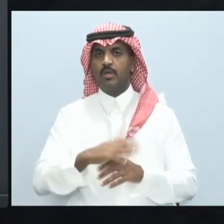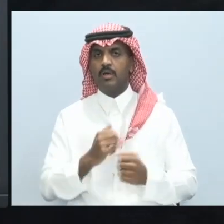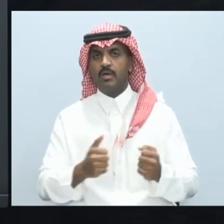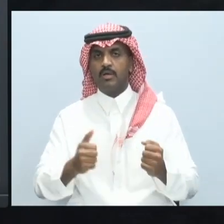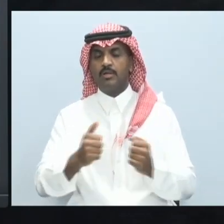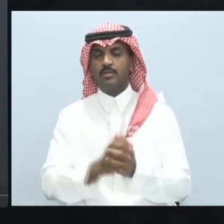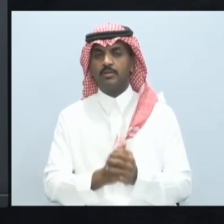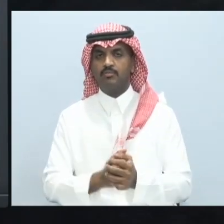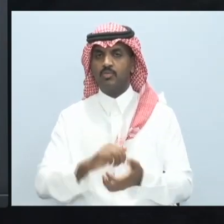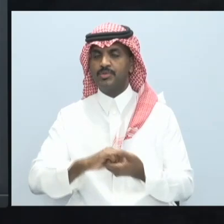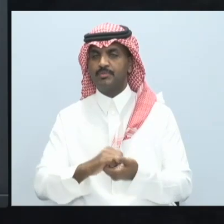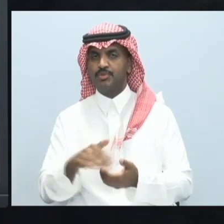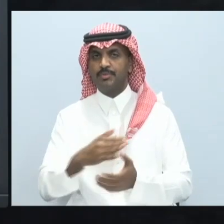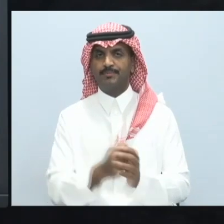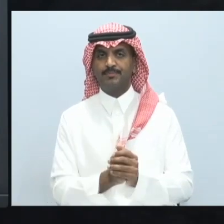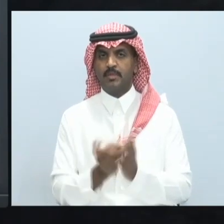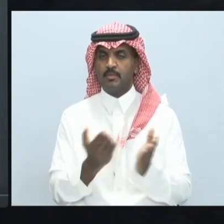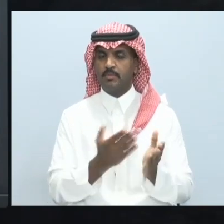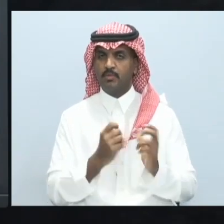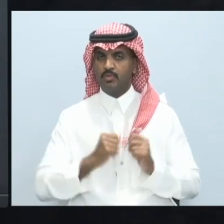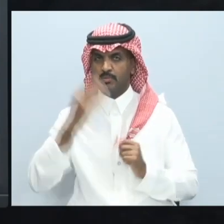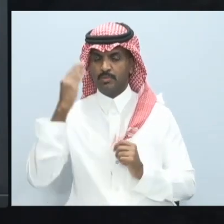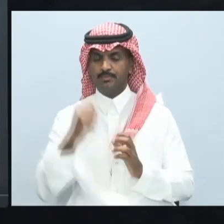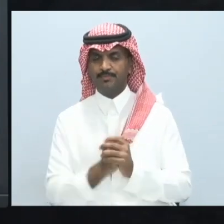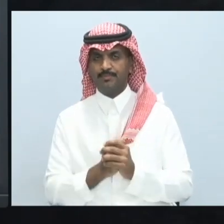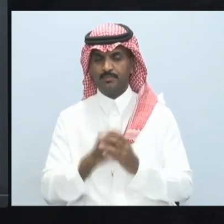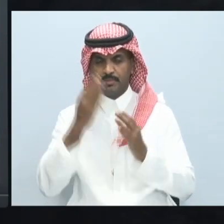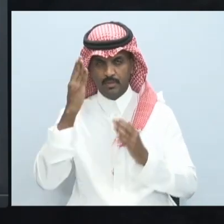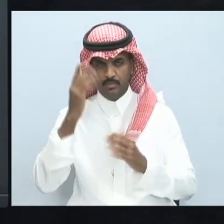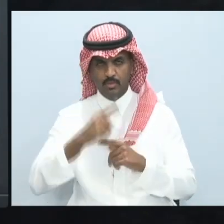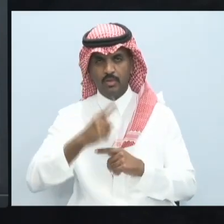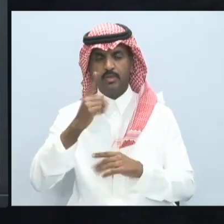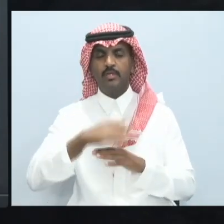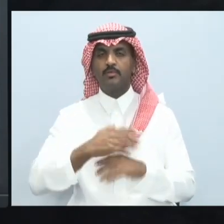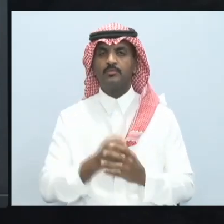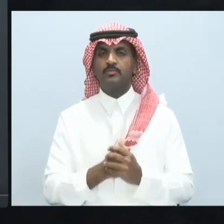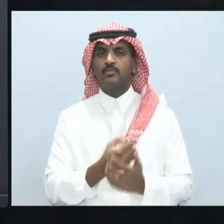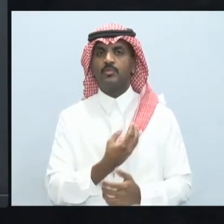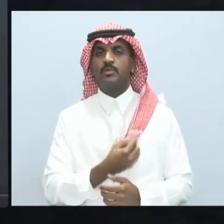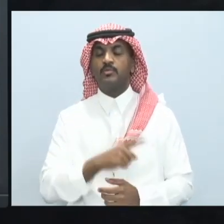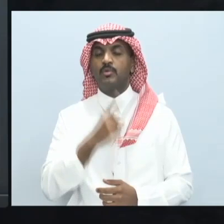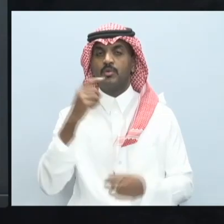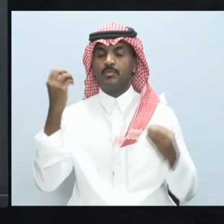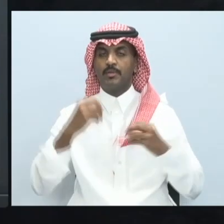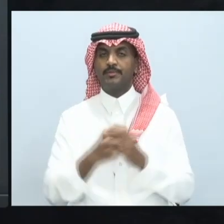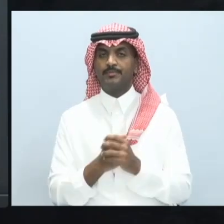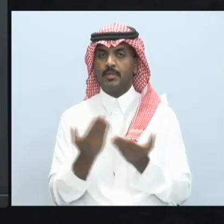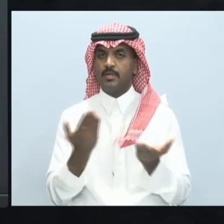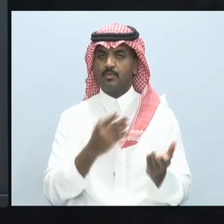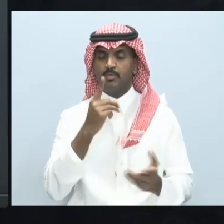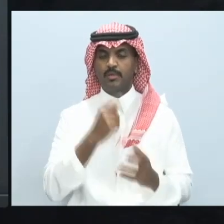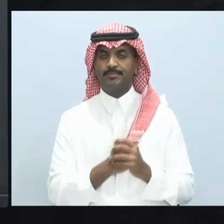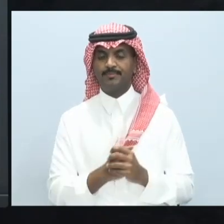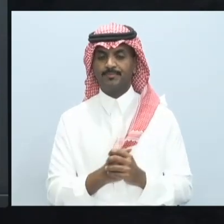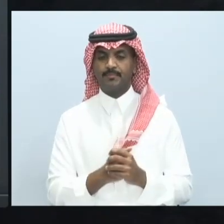وصحبه اجمعين اما بعد ايها الطلاب والطالبات سلام الله عليكم ورحمته وبركاته حياكم الله تعالى